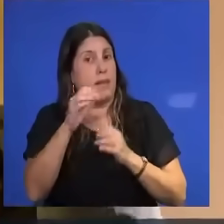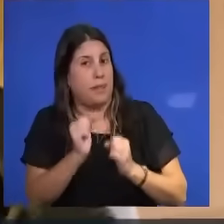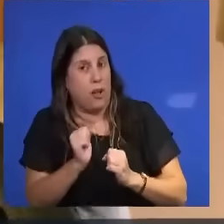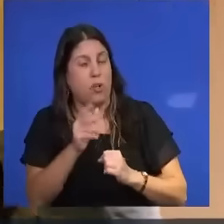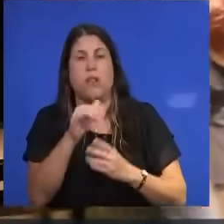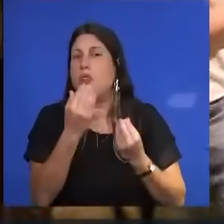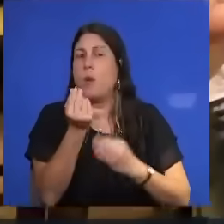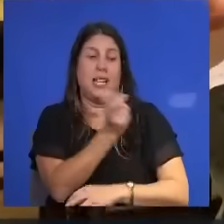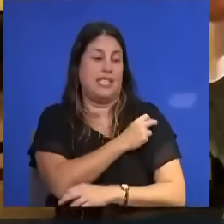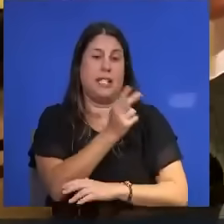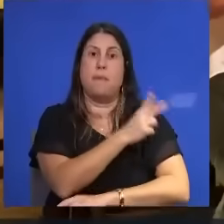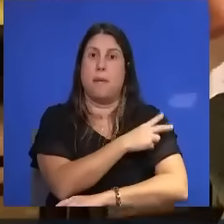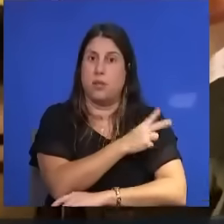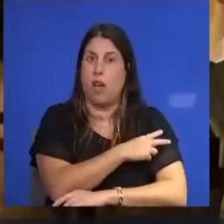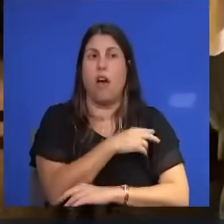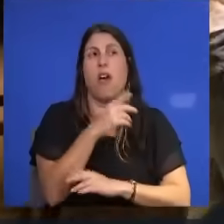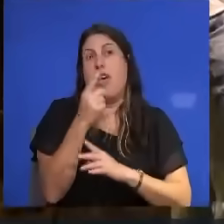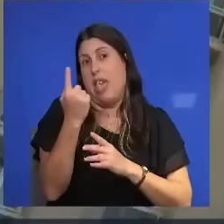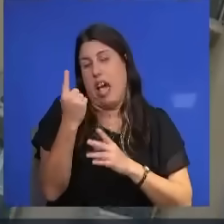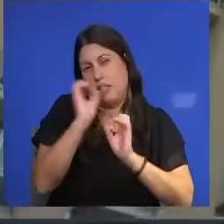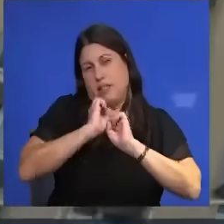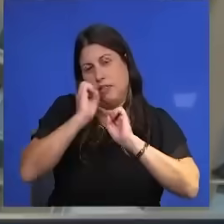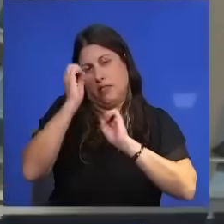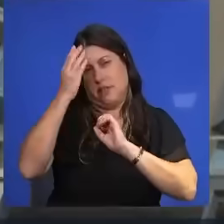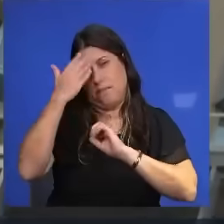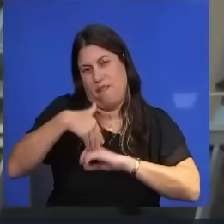אולי המפורסם זה דורון אלמוג שהיה אלוף פיקוד הדרום.